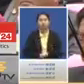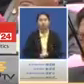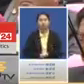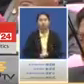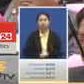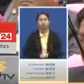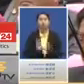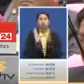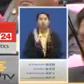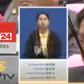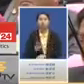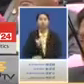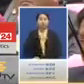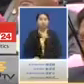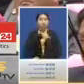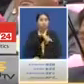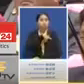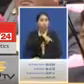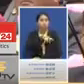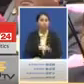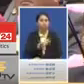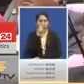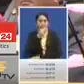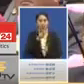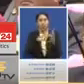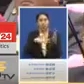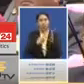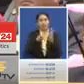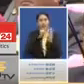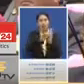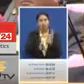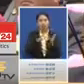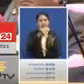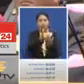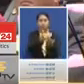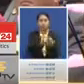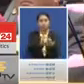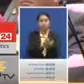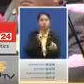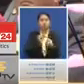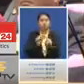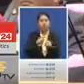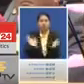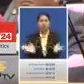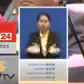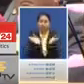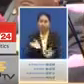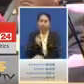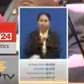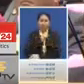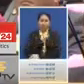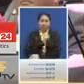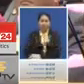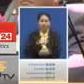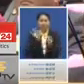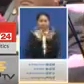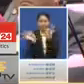ชาวพุทธดูนโยบายแล้วท่านเขียนไว้ว่าส่งเสริมทำนุบำรุงศาสนาเนี่ยก็เขียน